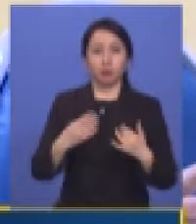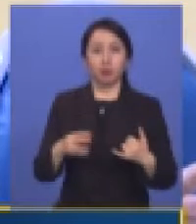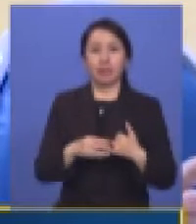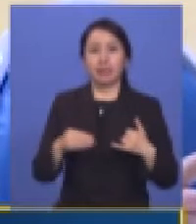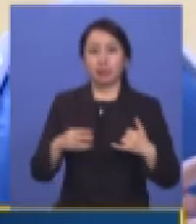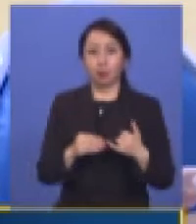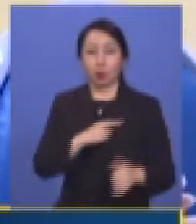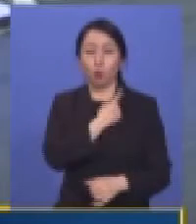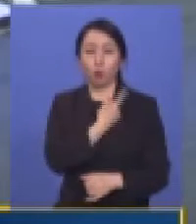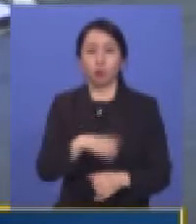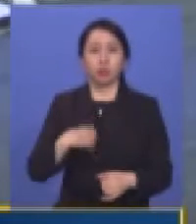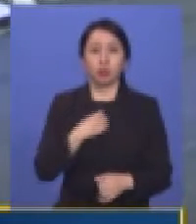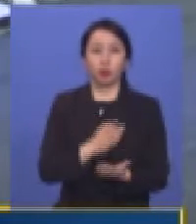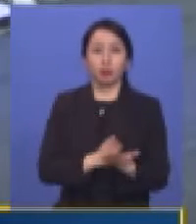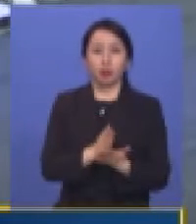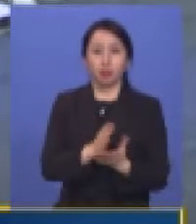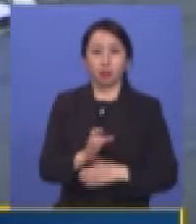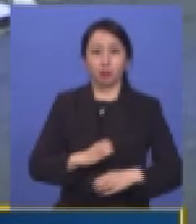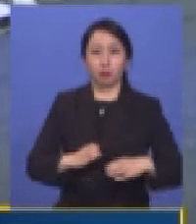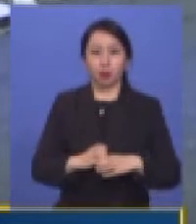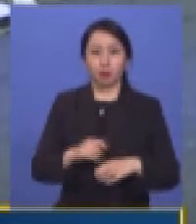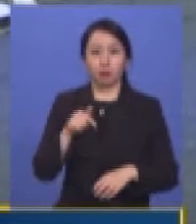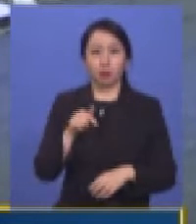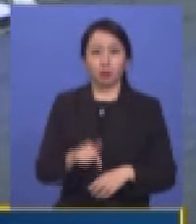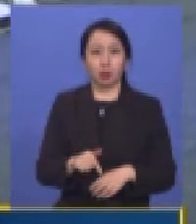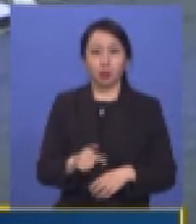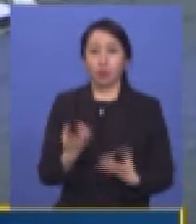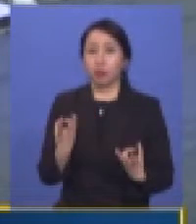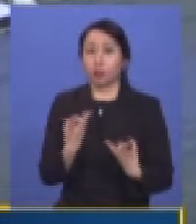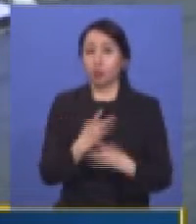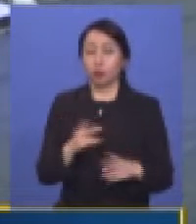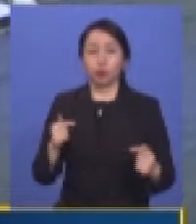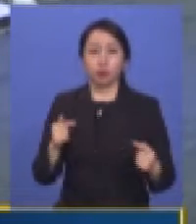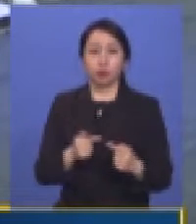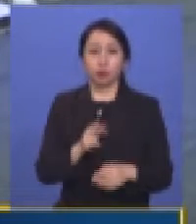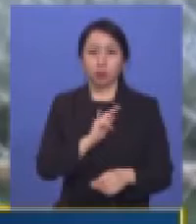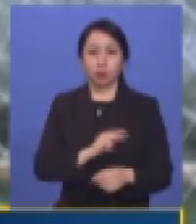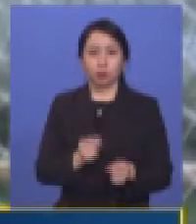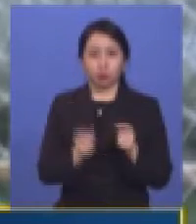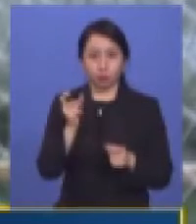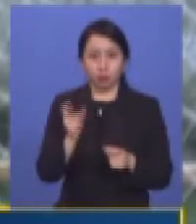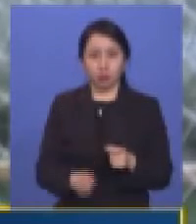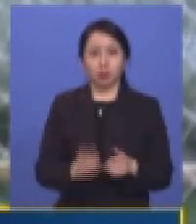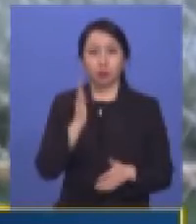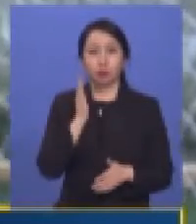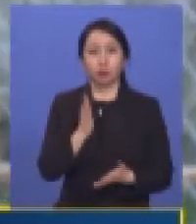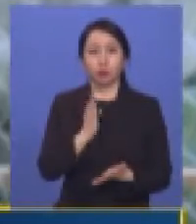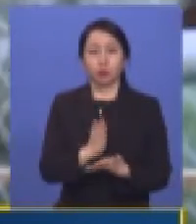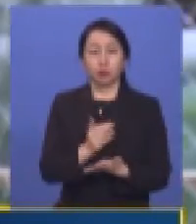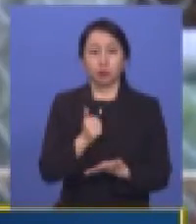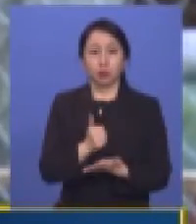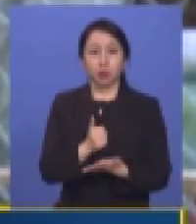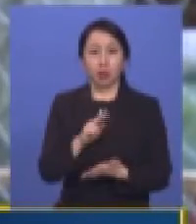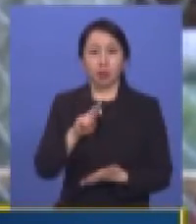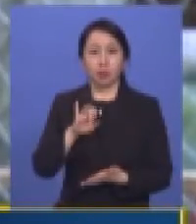о присвоении земли усилится роль политических партий ведь теперь не придется конкурировать с действующим президентом будет